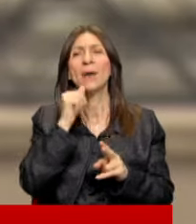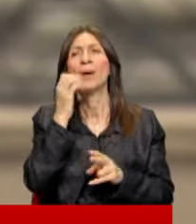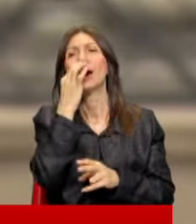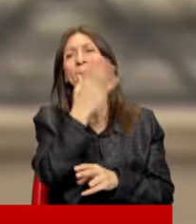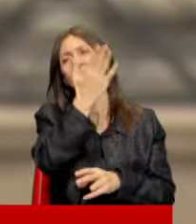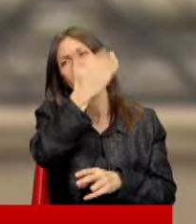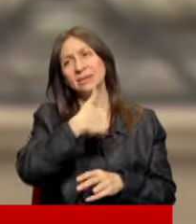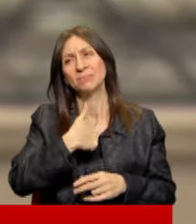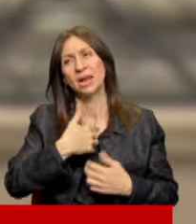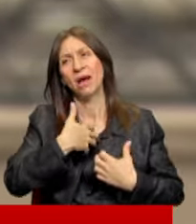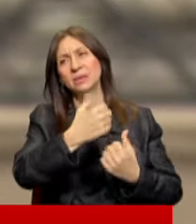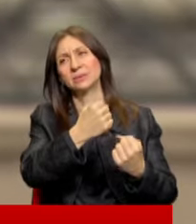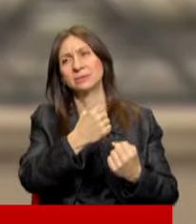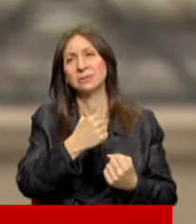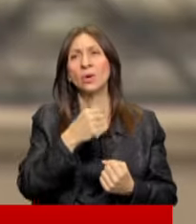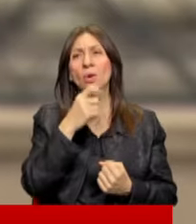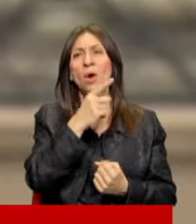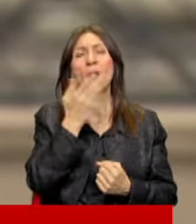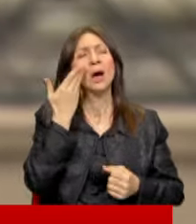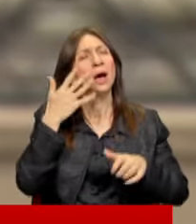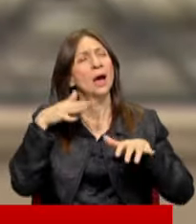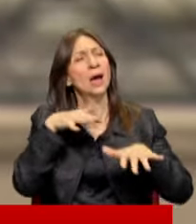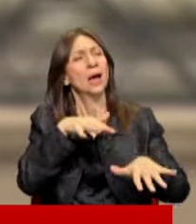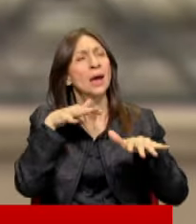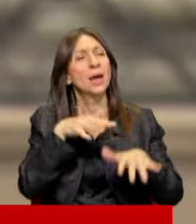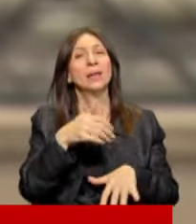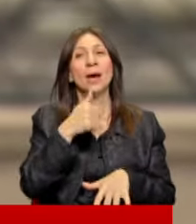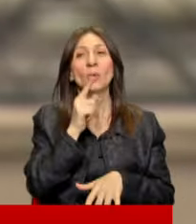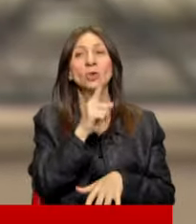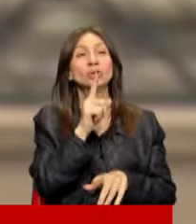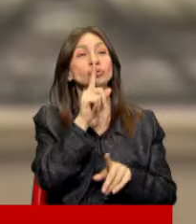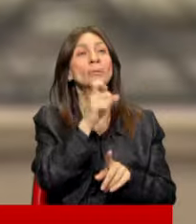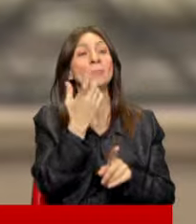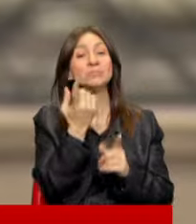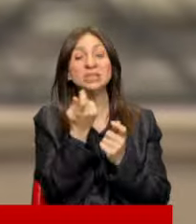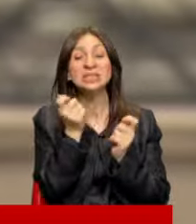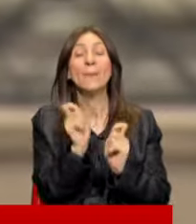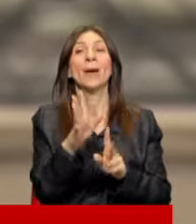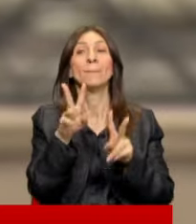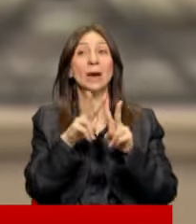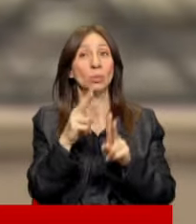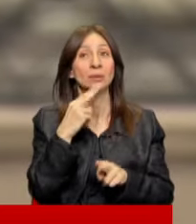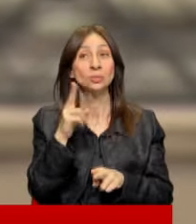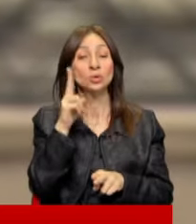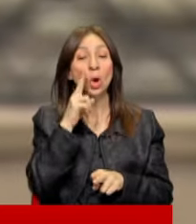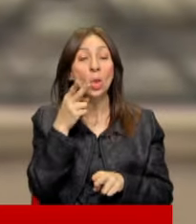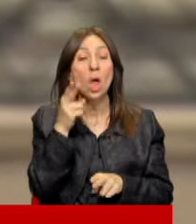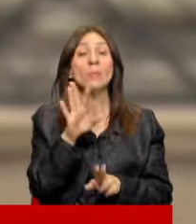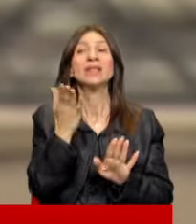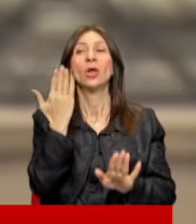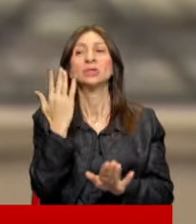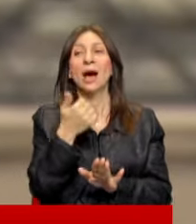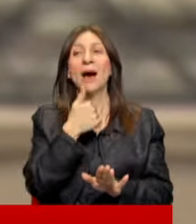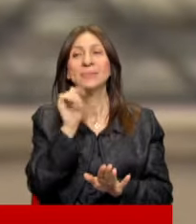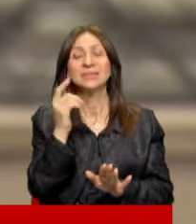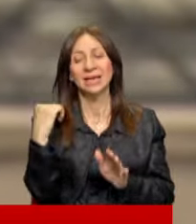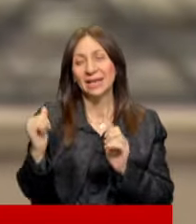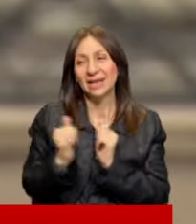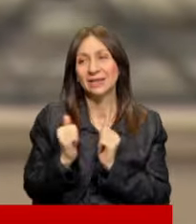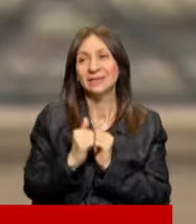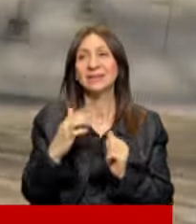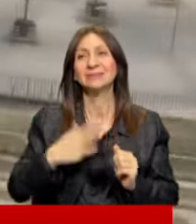verin gelsin beni aldırsın diye. O hayran olduğu abiye, ona danışmadan bir adım atmayan Makbule Hanım son nefesinde abisini yine yanında